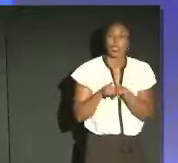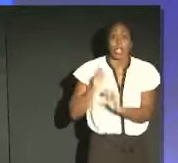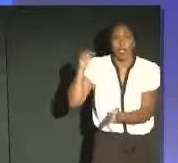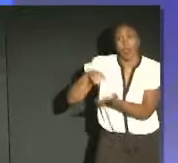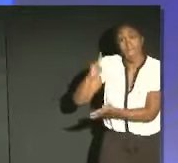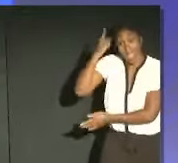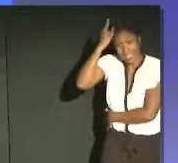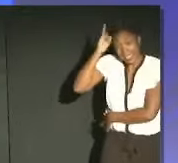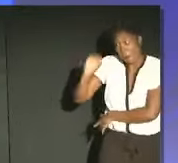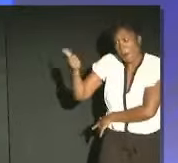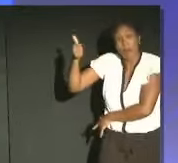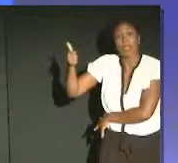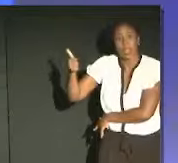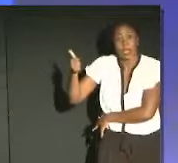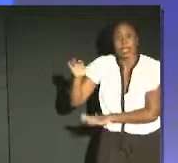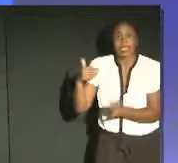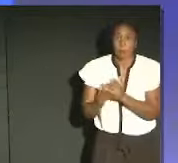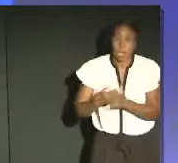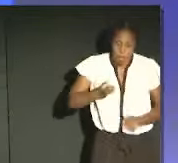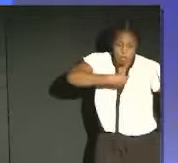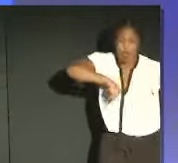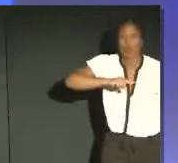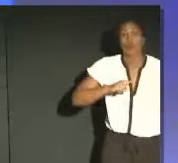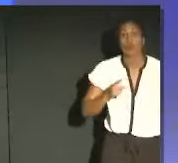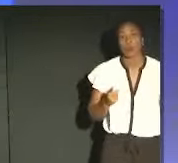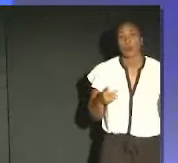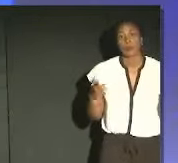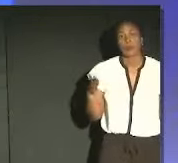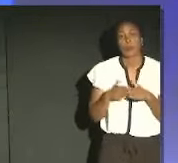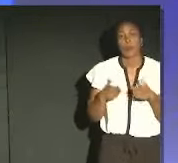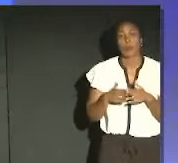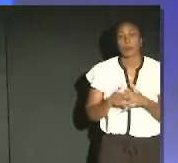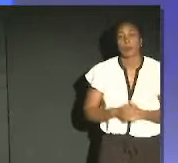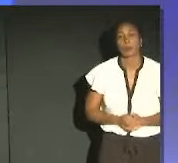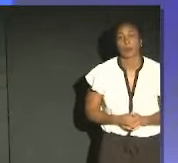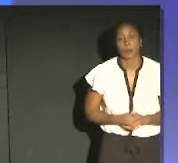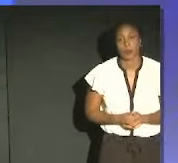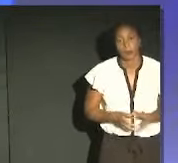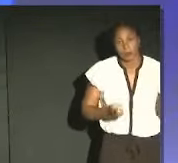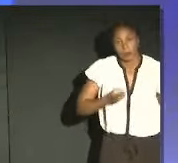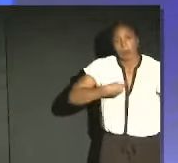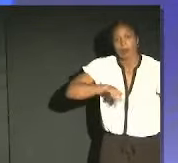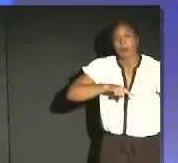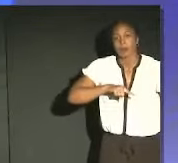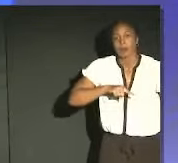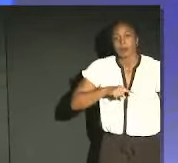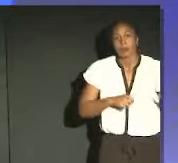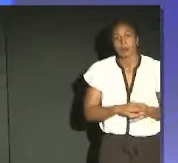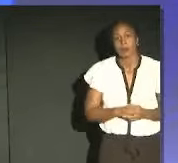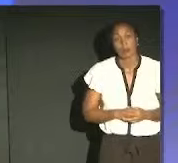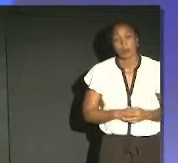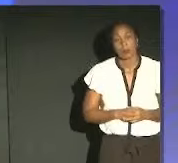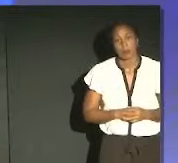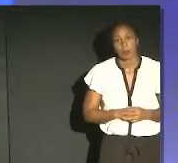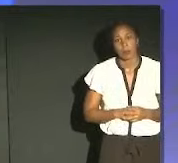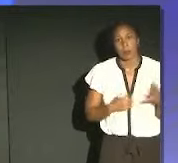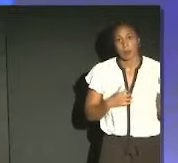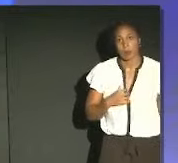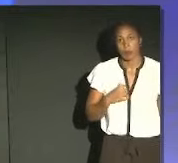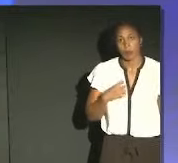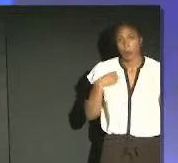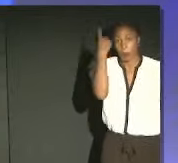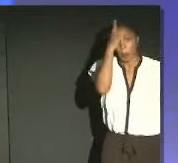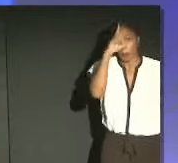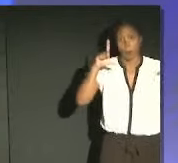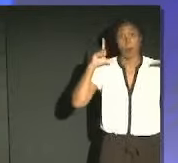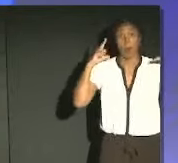Haïti et nous avons nous demandé nous avons nous demandé à ce que le portrait de Jean-Baptiste